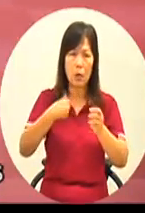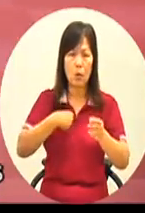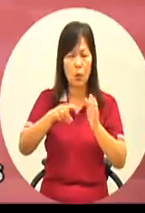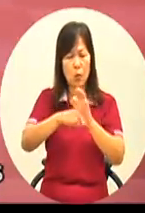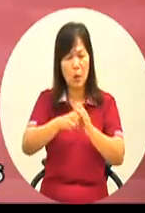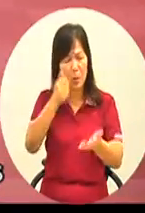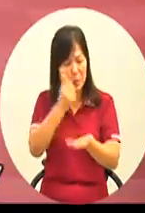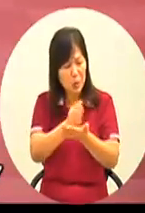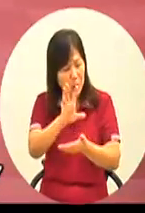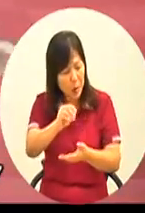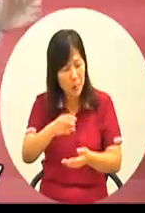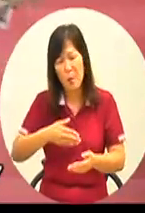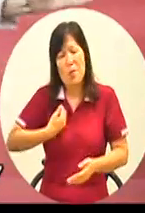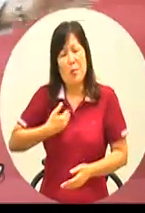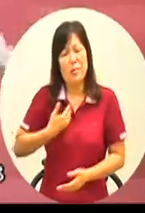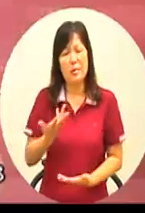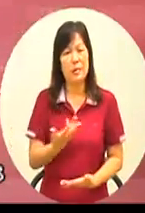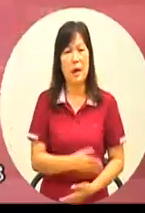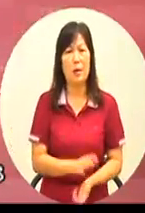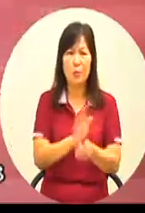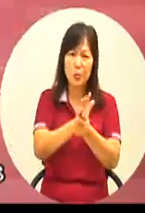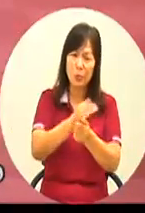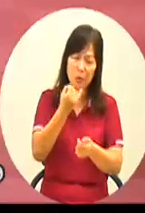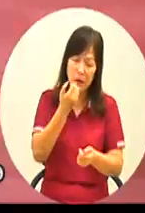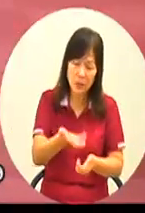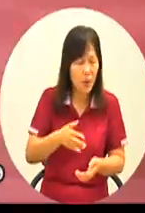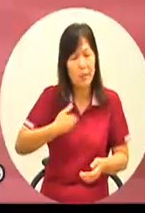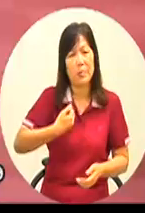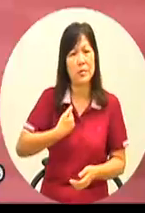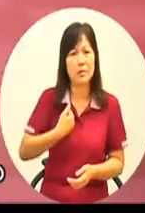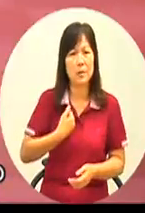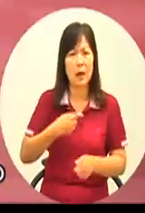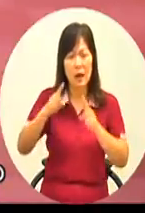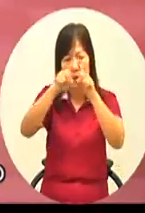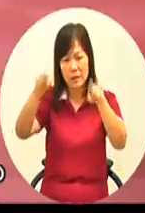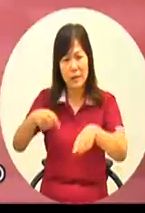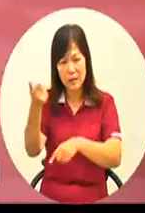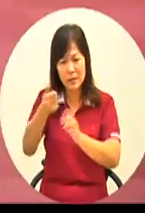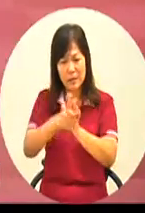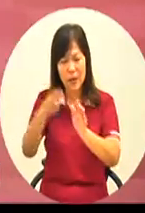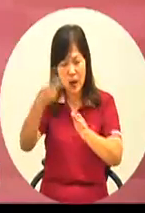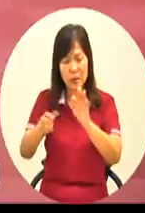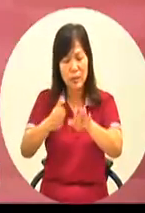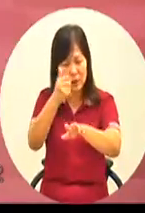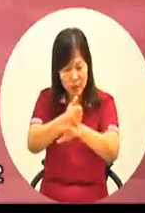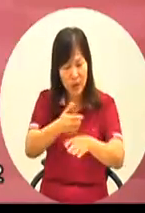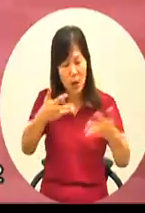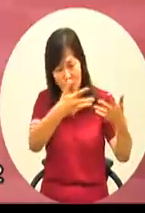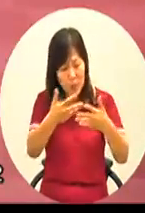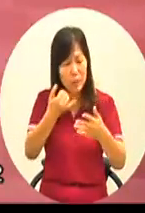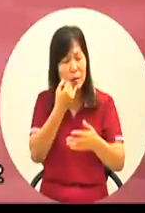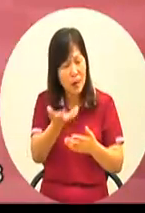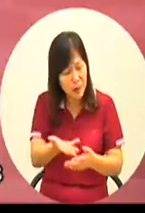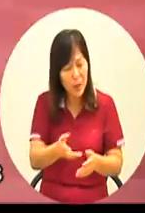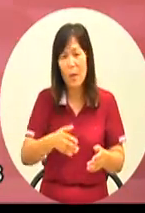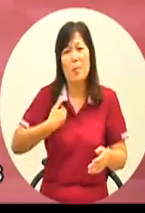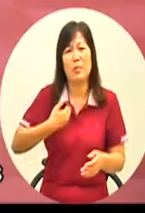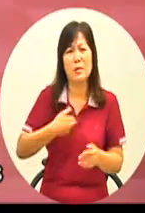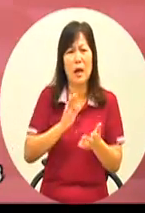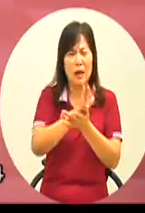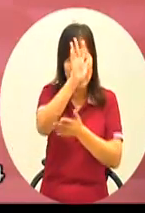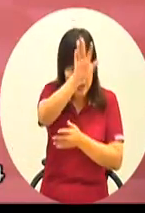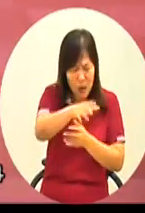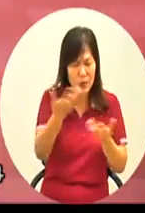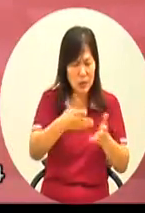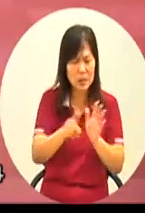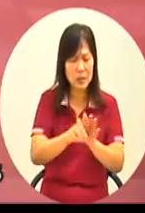知有法度搁第二事厅继续为民服务未？啊，你张乃谦局长唔知有法度搁徛伫遐，互我咨询未？下摆度唔好讲伊后壁代志，你